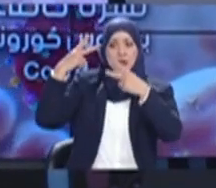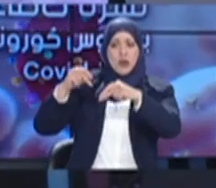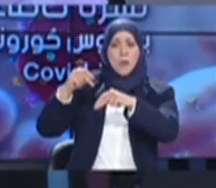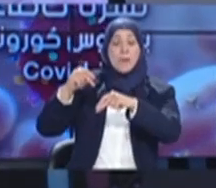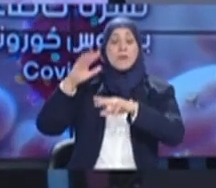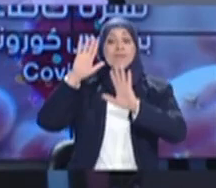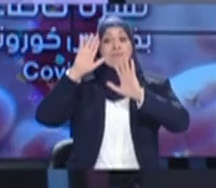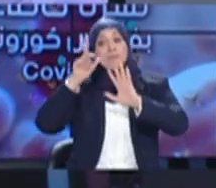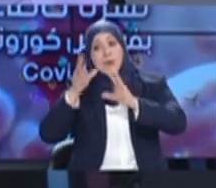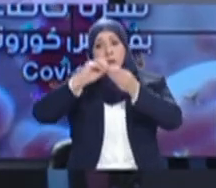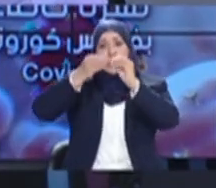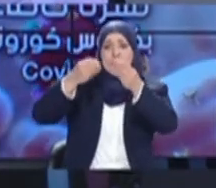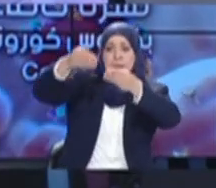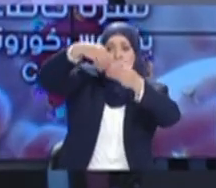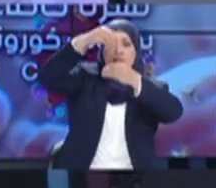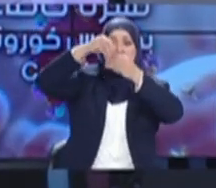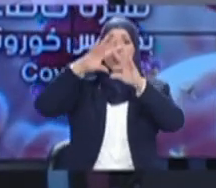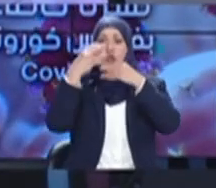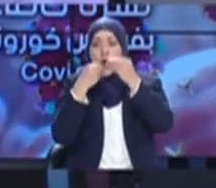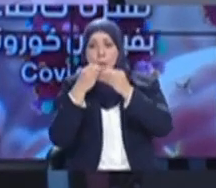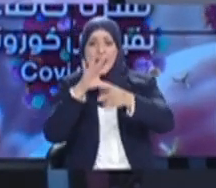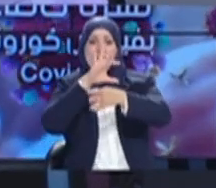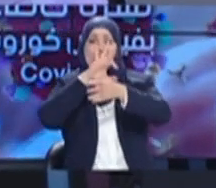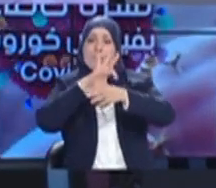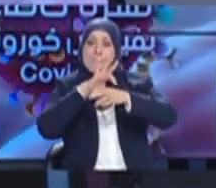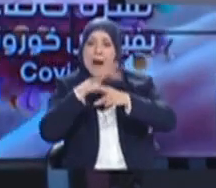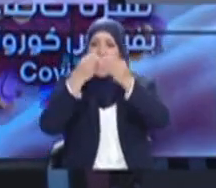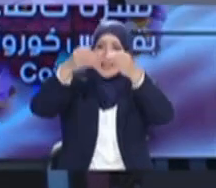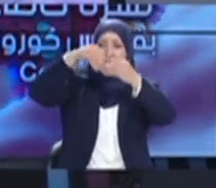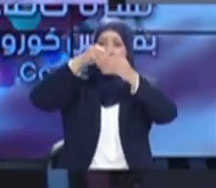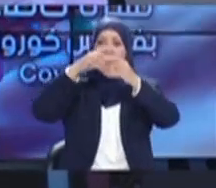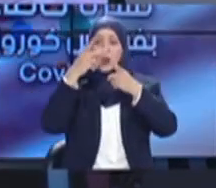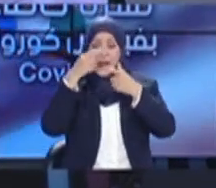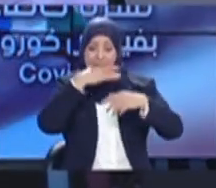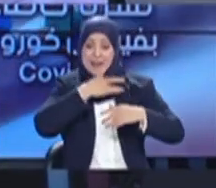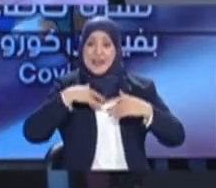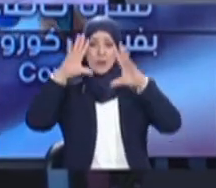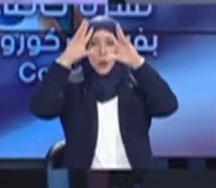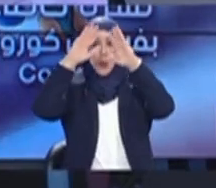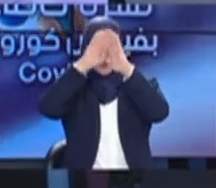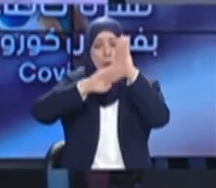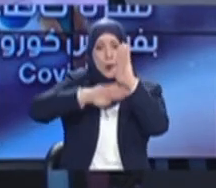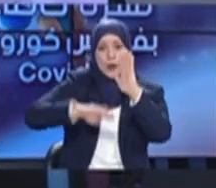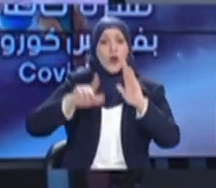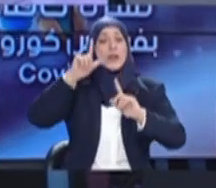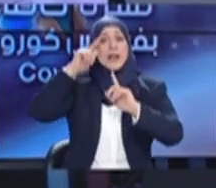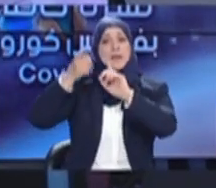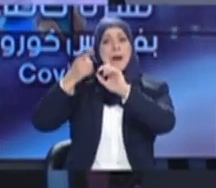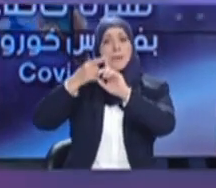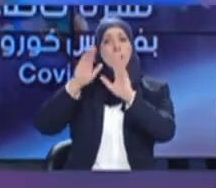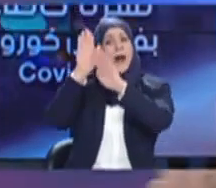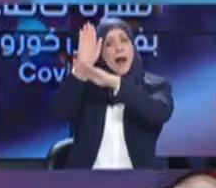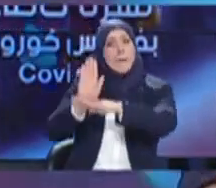هذا، ينجم المرض نتاعهم يعمل بوسي، وقتها المناعه نتاعهم تطيح برشا. ولهذا نقولوا منهم